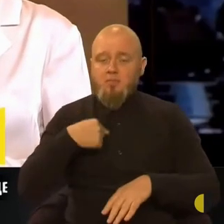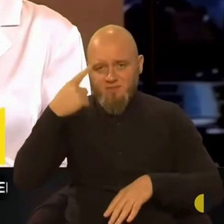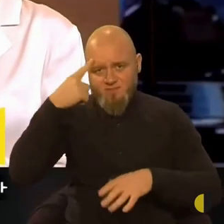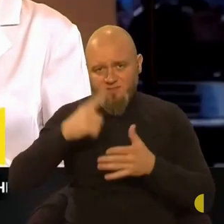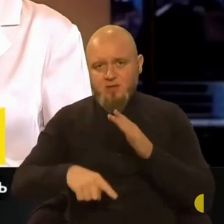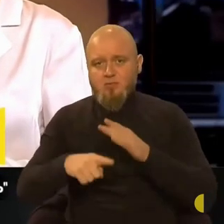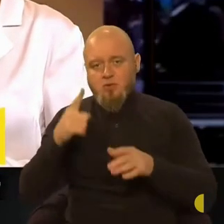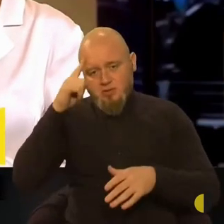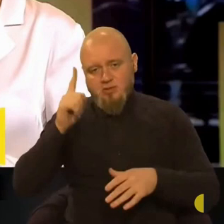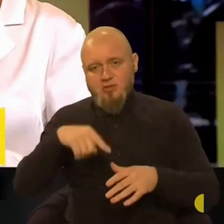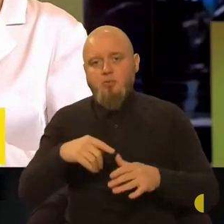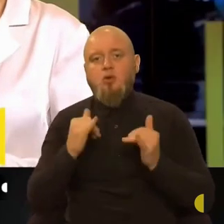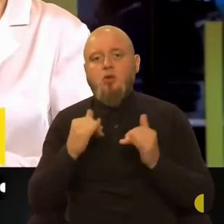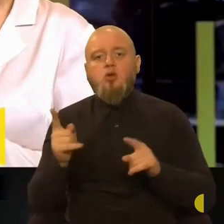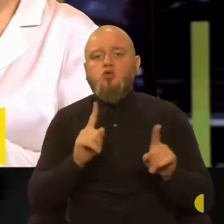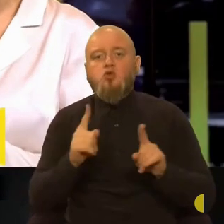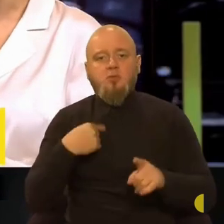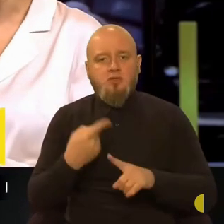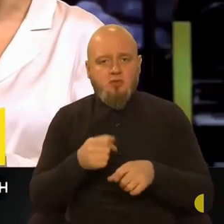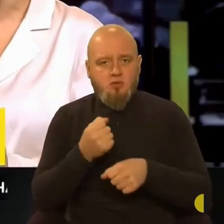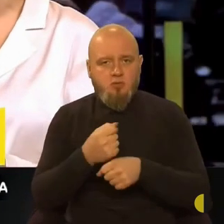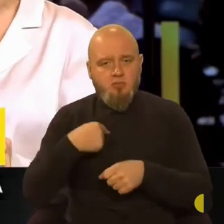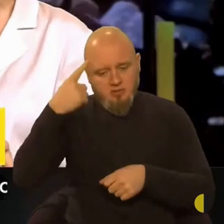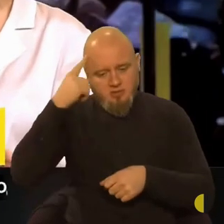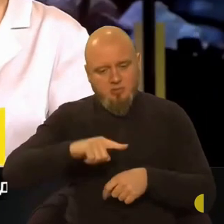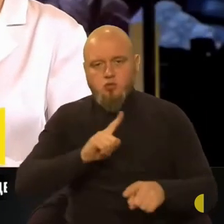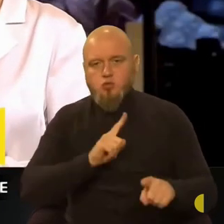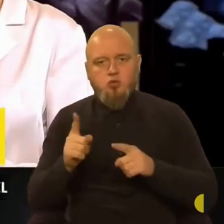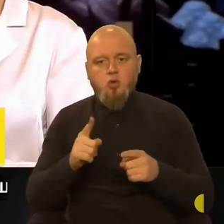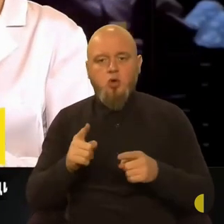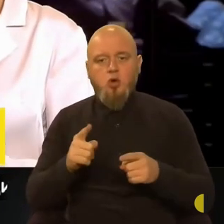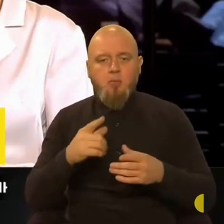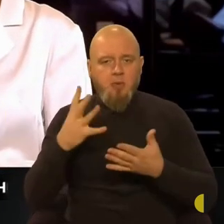і знаємо, для чого ми це робимо. Ми знаємо, що перемога на нас чекає. Дякую вам.